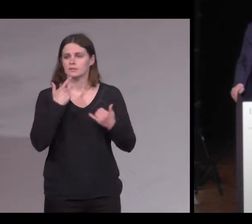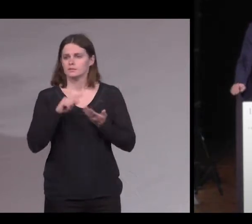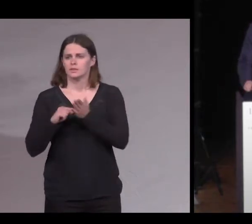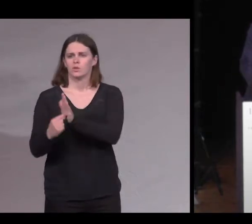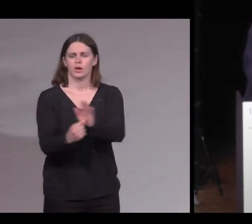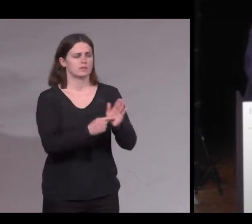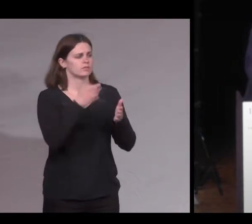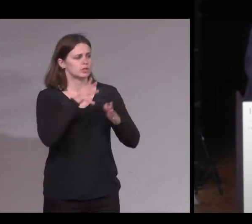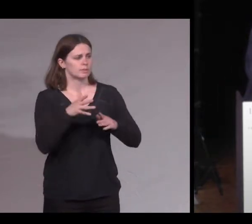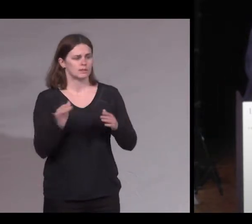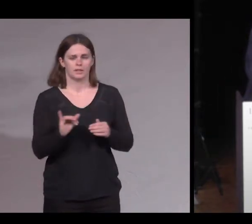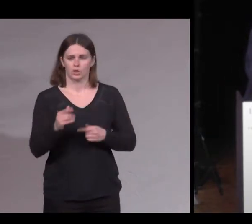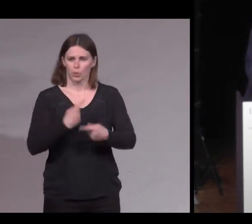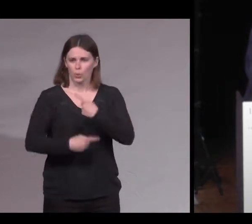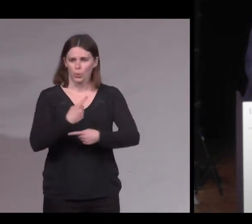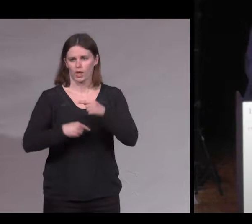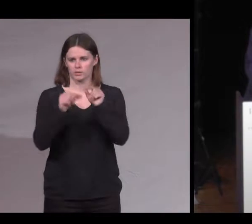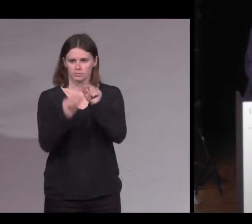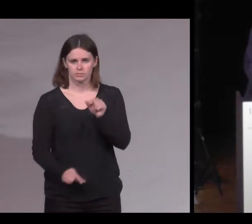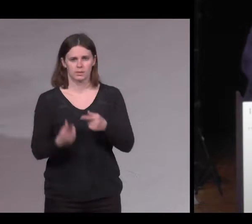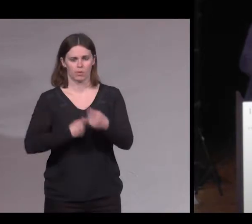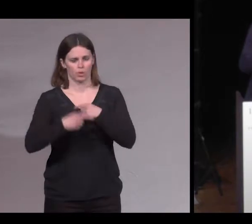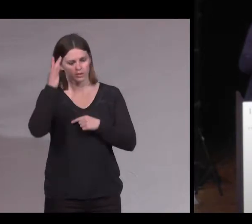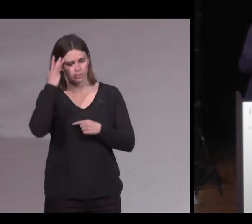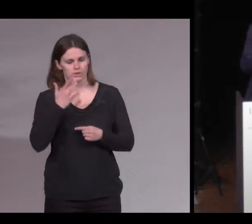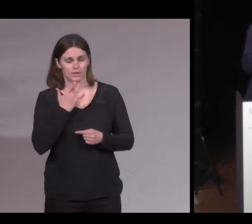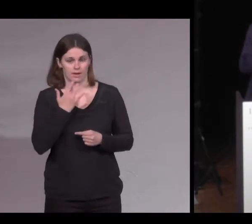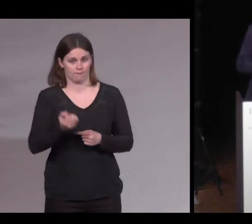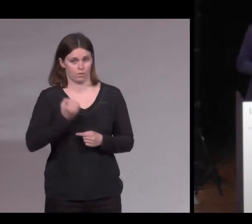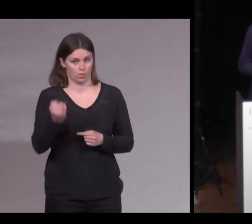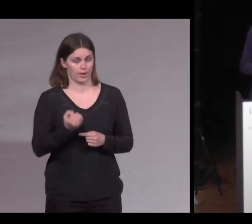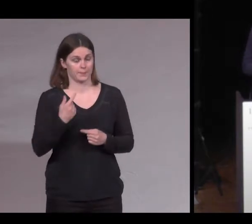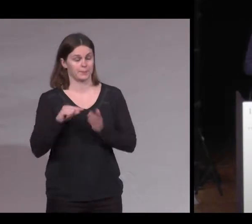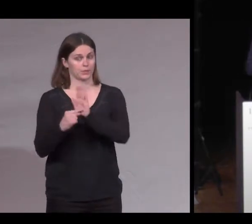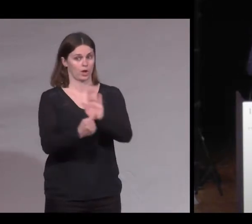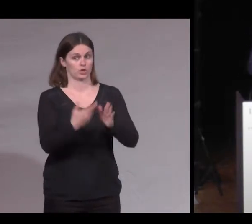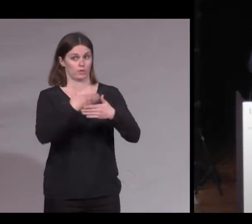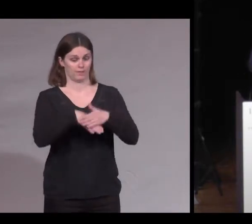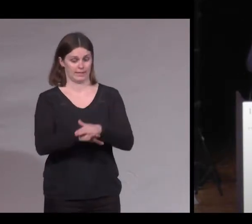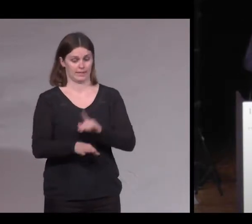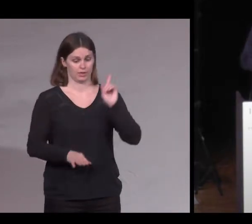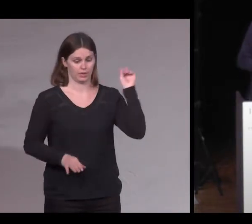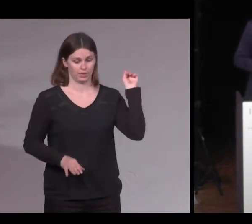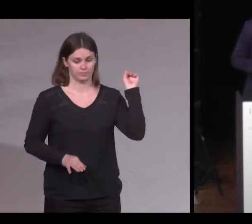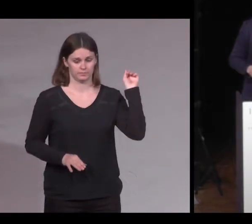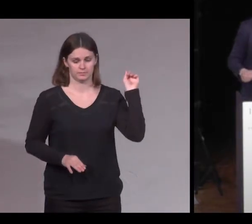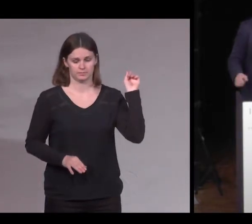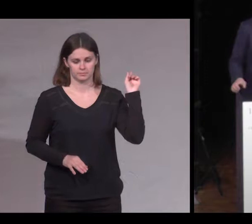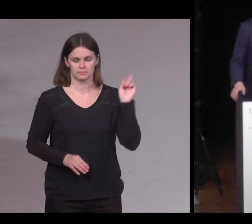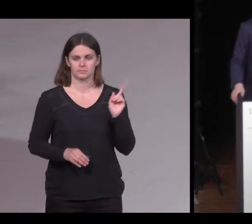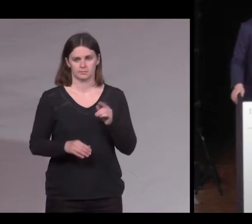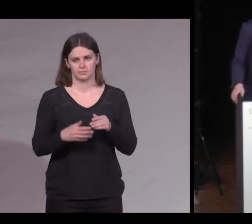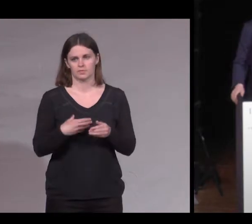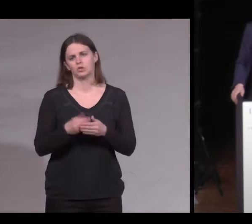nebo s poraněním páteře a hrubek. Si dovolím určitě po krátkou ukázku, video ukázku z našeho obecního centra